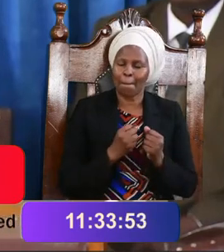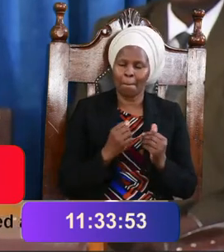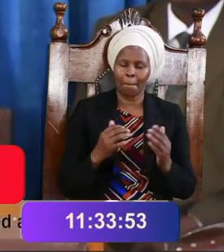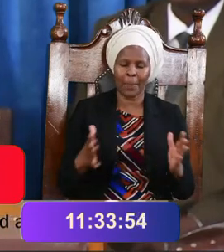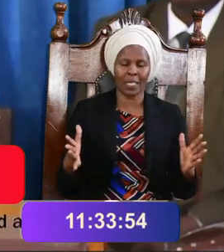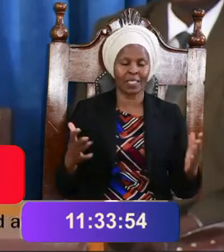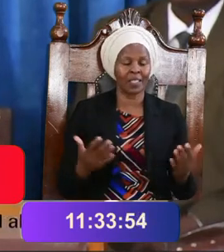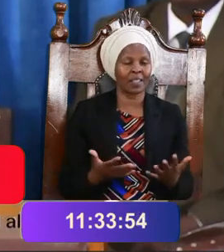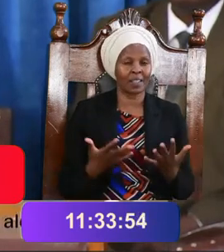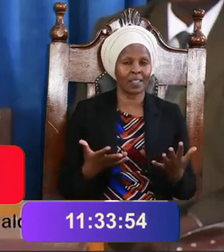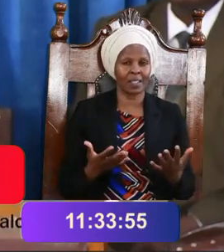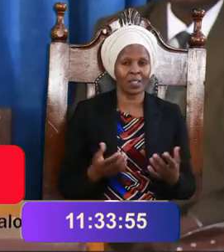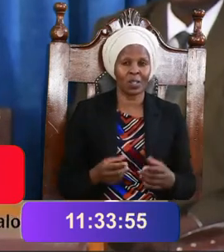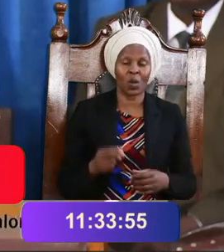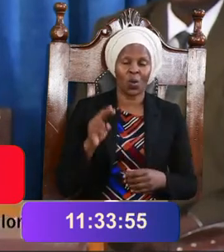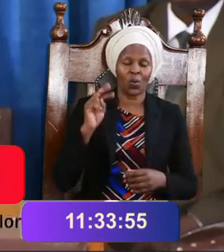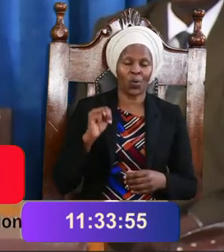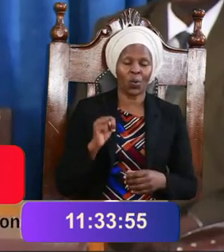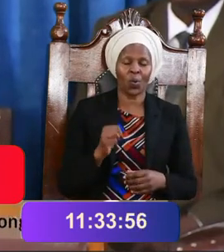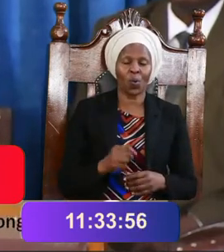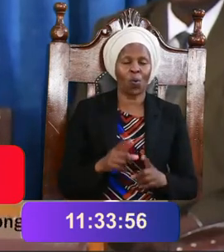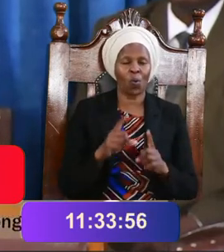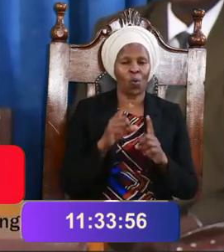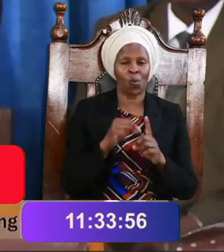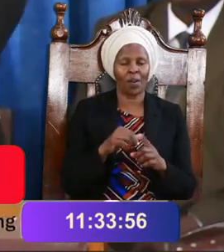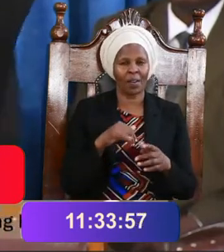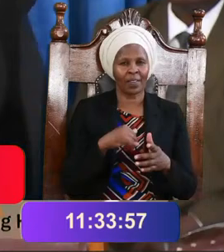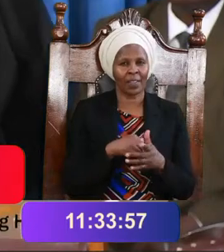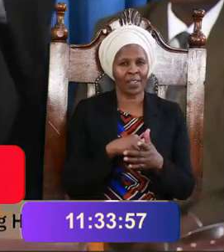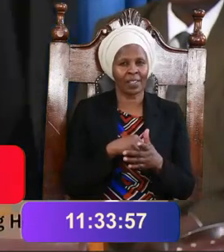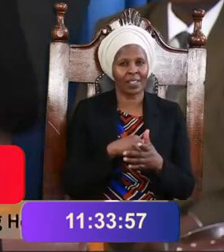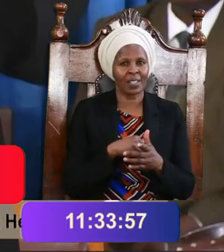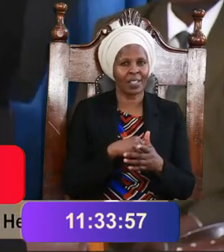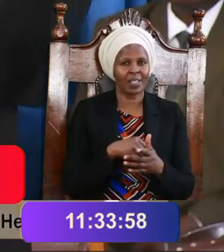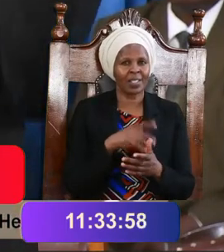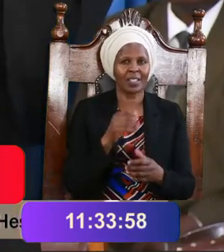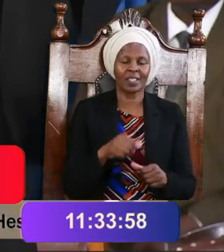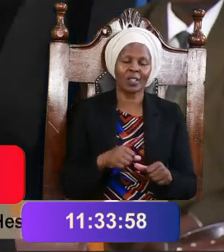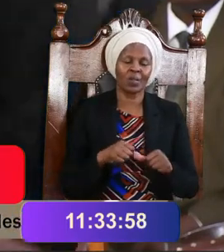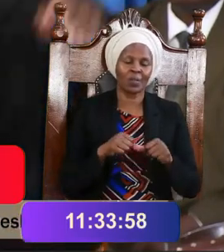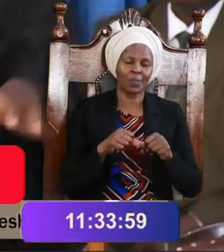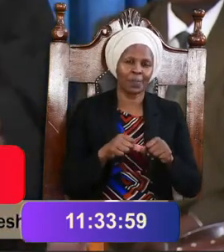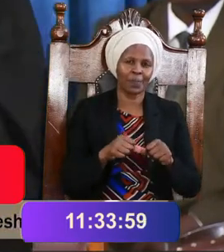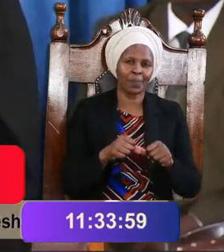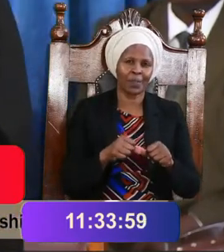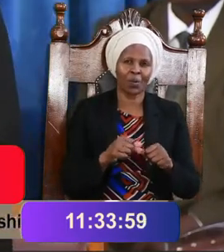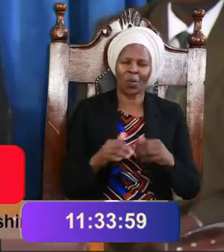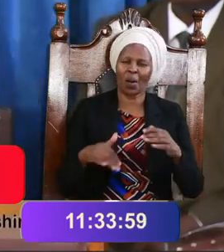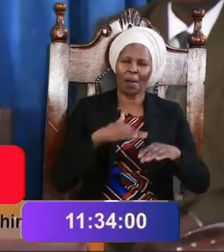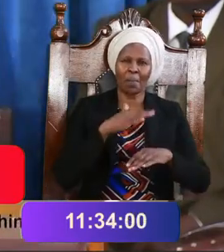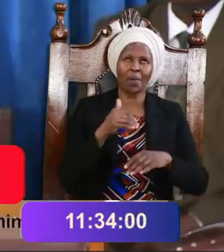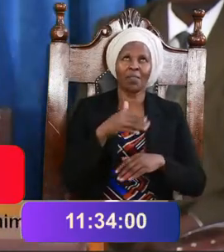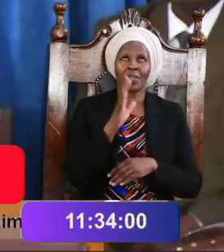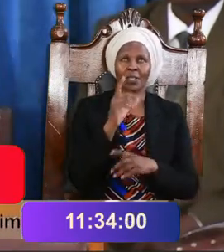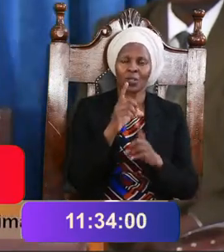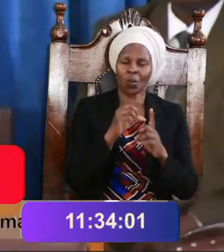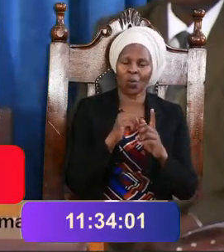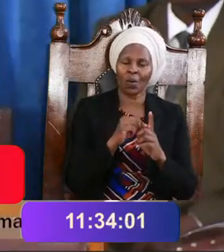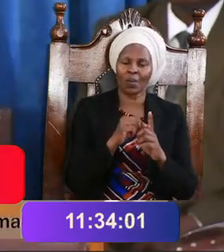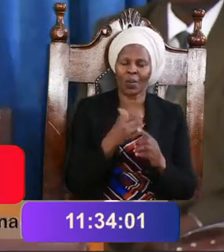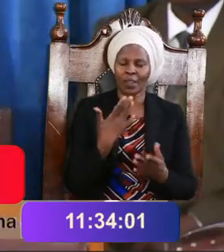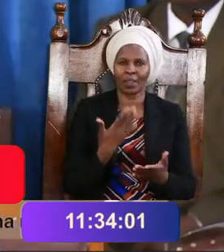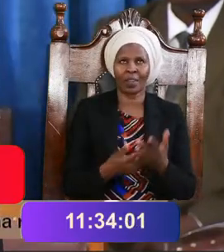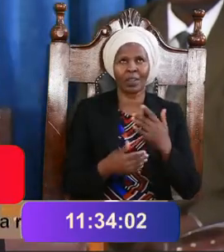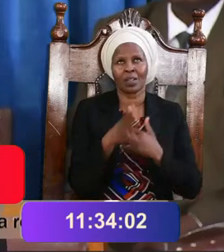Manake hakuna neno katika maisha ambayo tunaishi ambayo ni maneno yanazidi neno la Mungu. Kwa hivyo tunashukuru Mungu